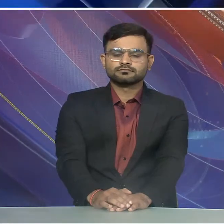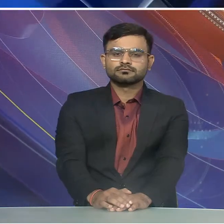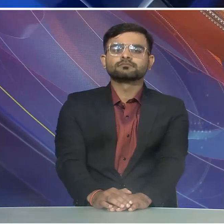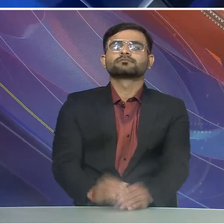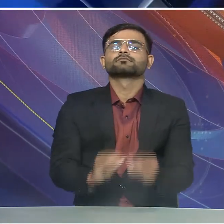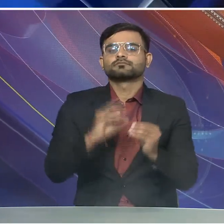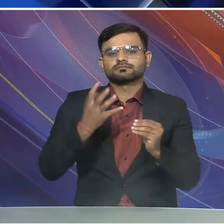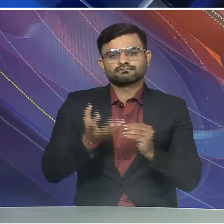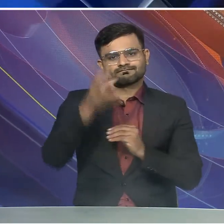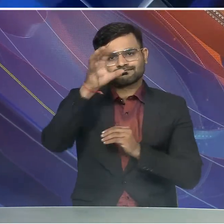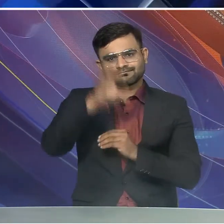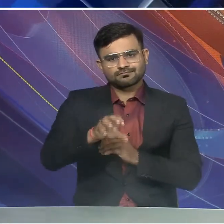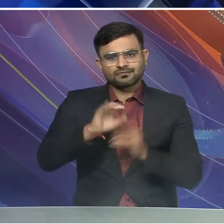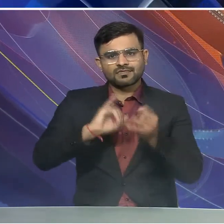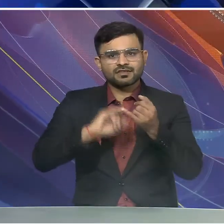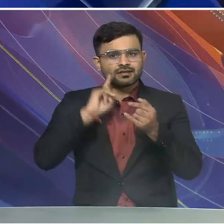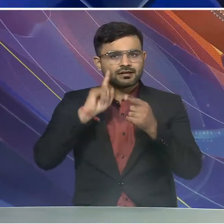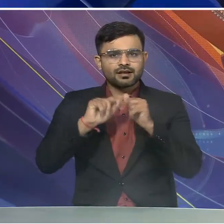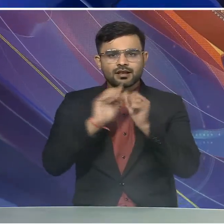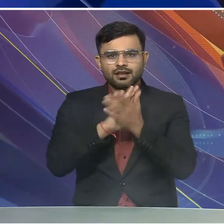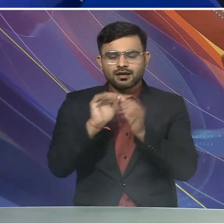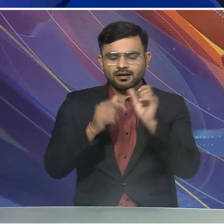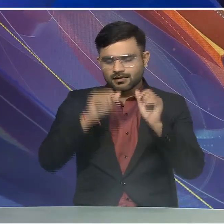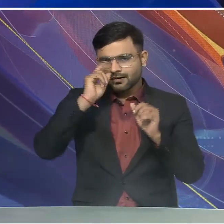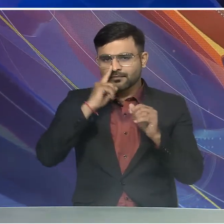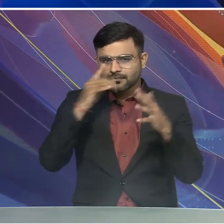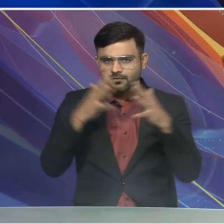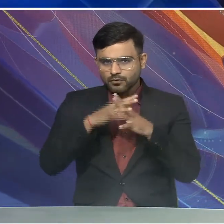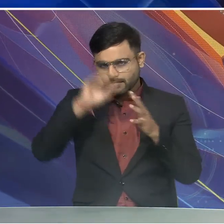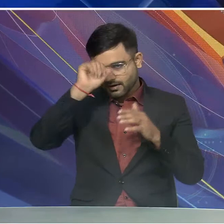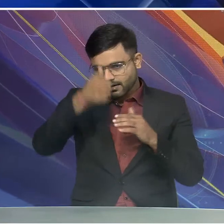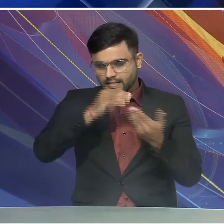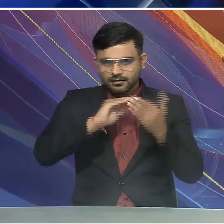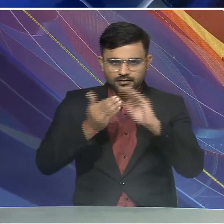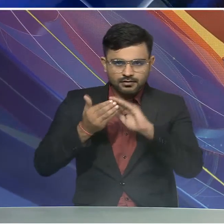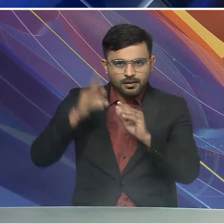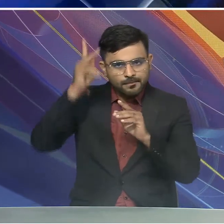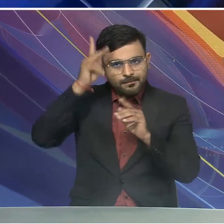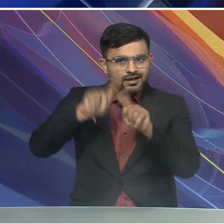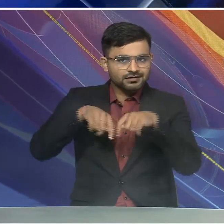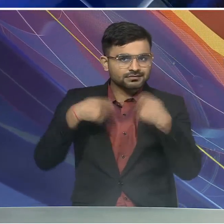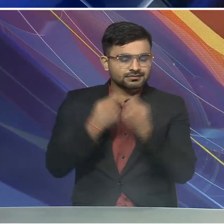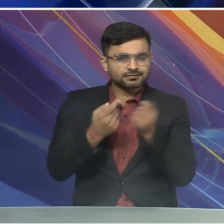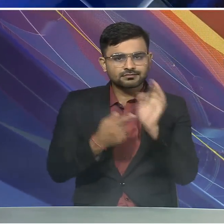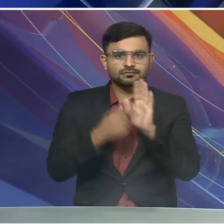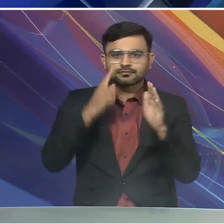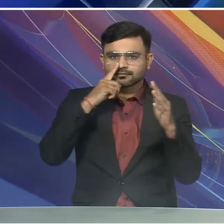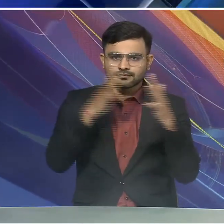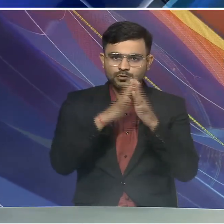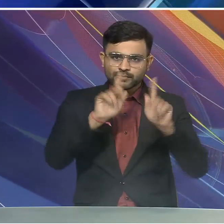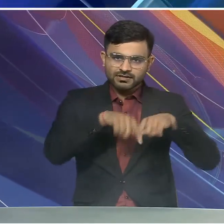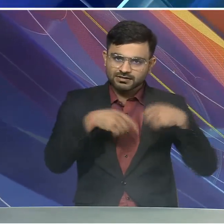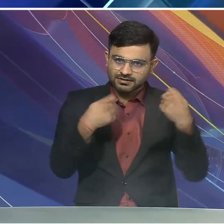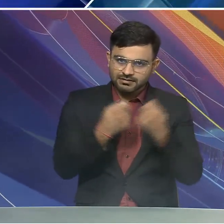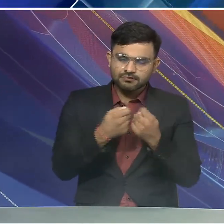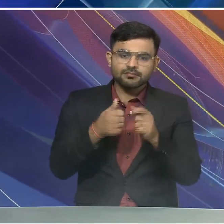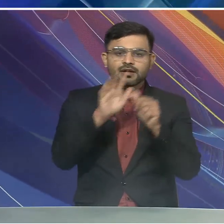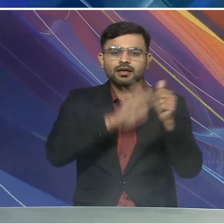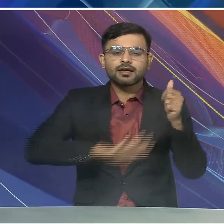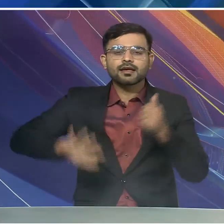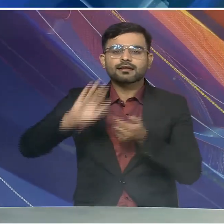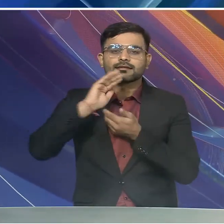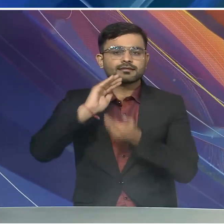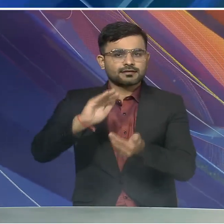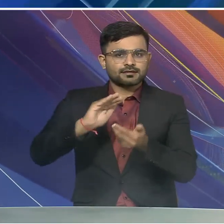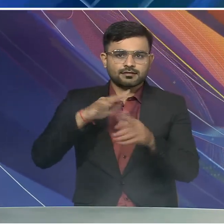बाद में देश के सिहत में खेले जा रहे हैं महिला एशिया कप में आज भारत का सामना पाकिस्तान से होगा भारतीय महिला टीम ने एशिया कप के